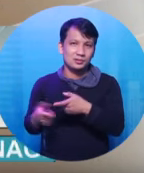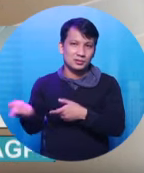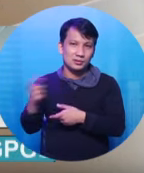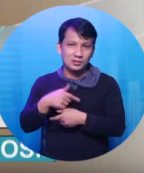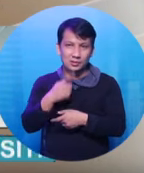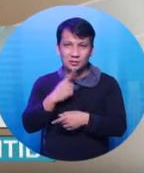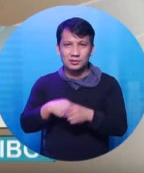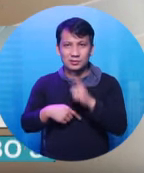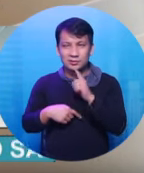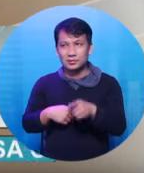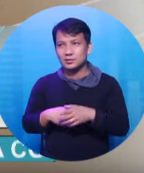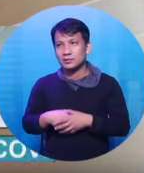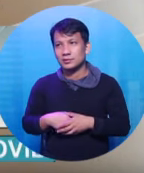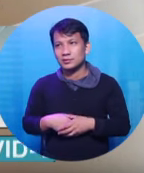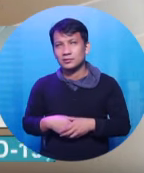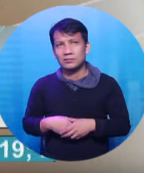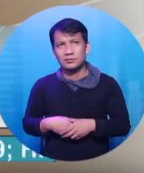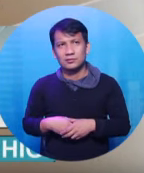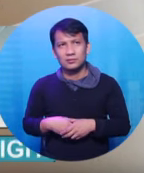niya.